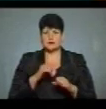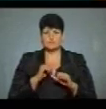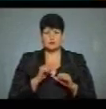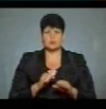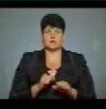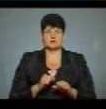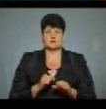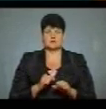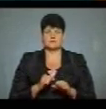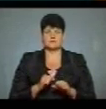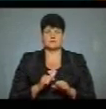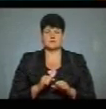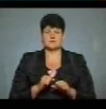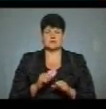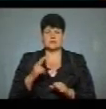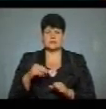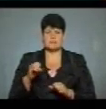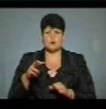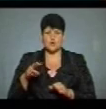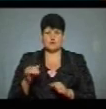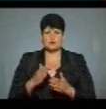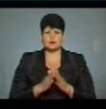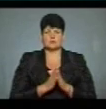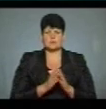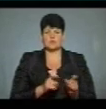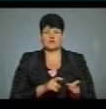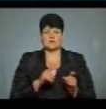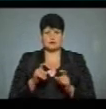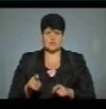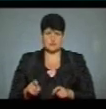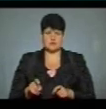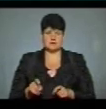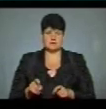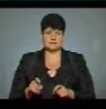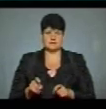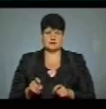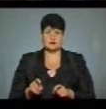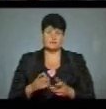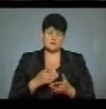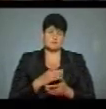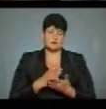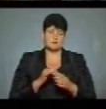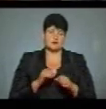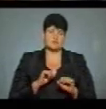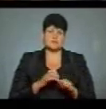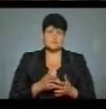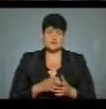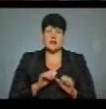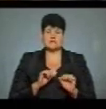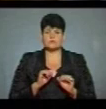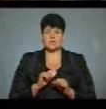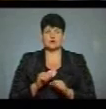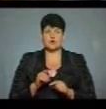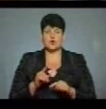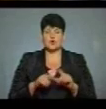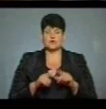захисника Демковича, Терендех з відповідним клопотанням про відкладення для участь в порушенні права на захист. Адвокат родини